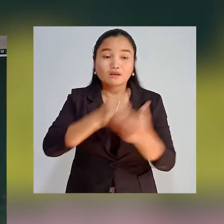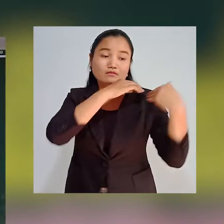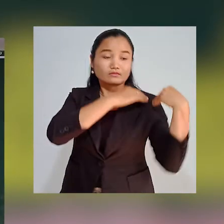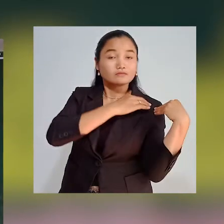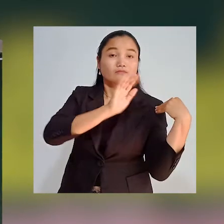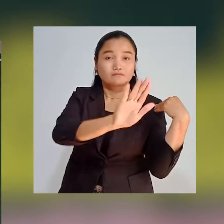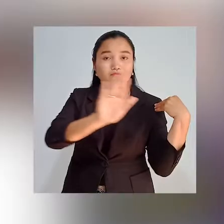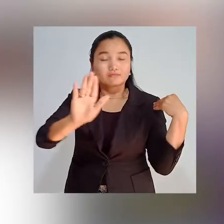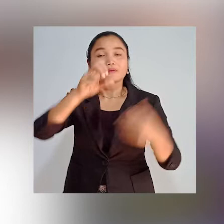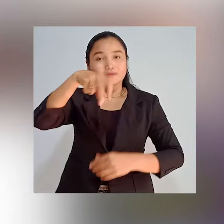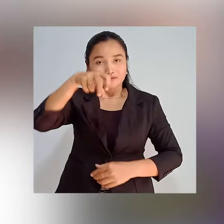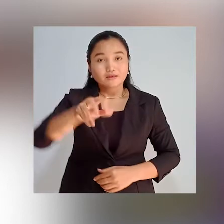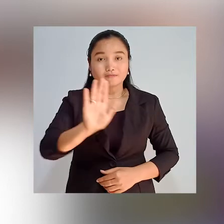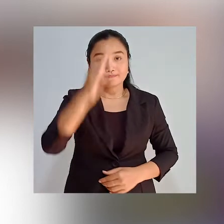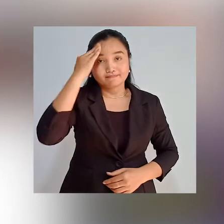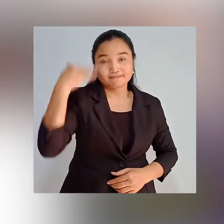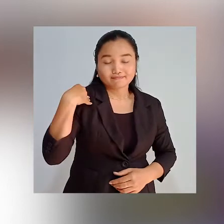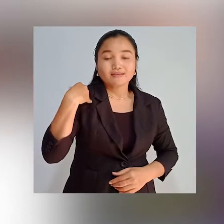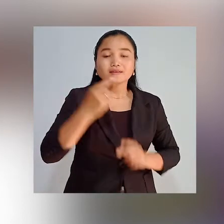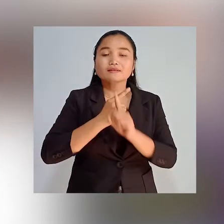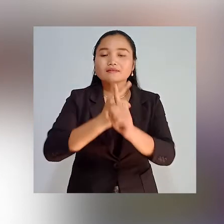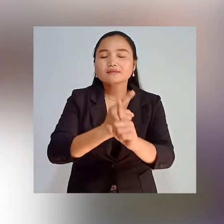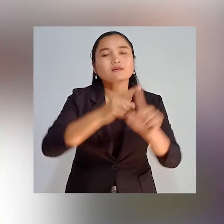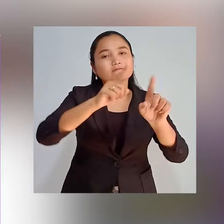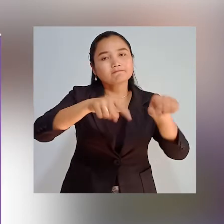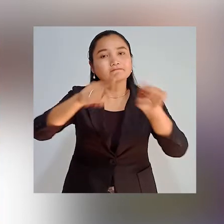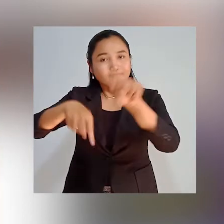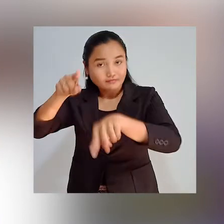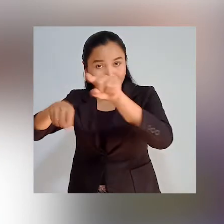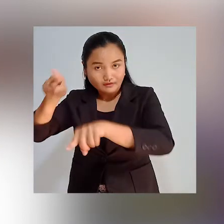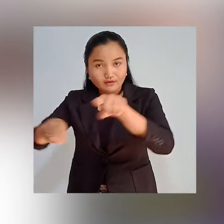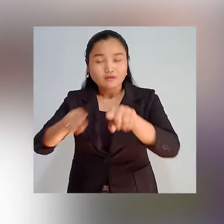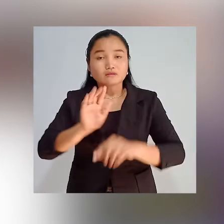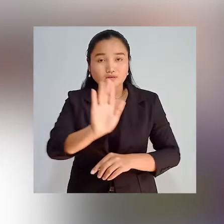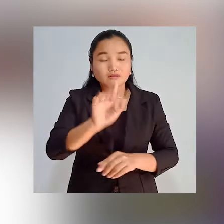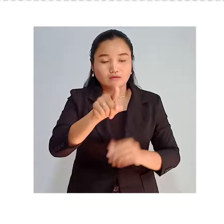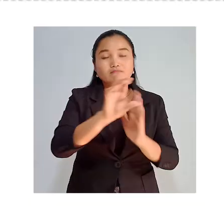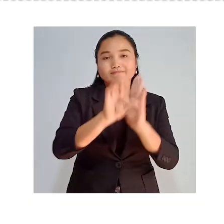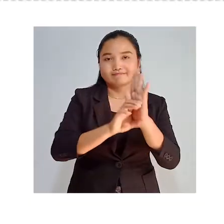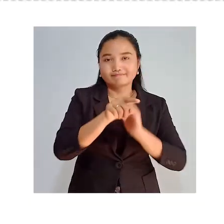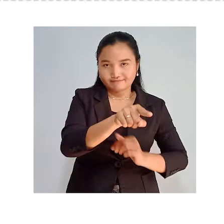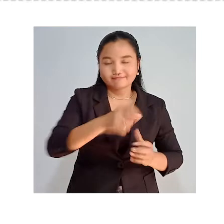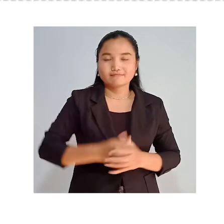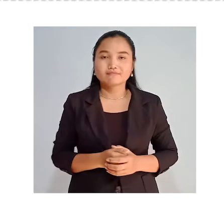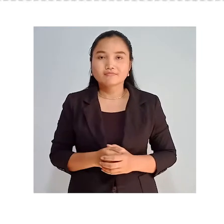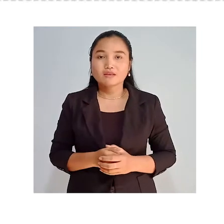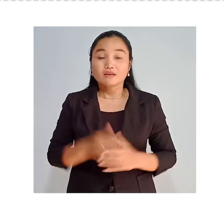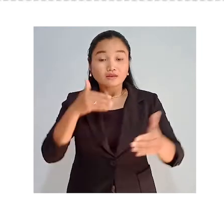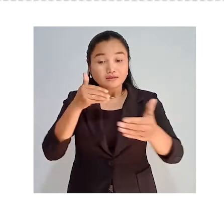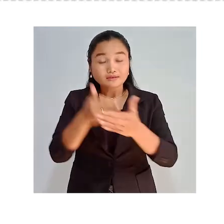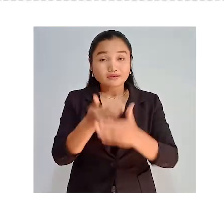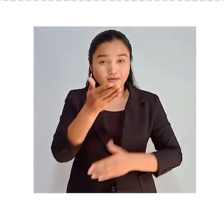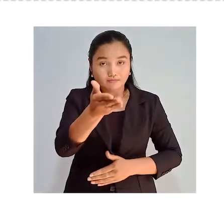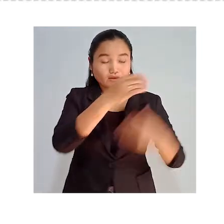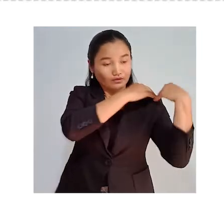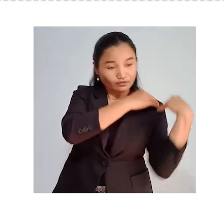នាទីក៏ដូចជាតម្រូវការ Gender តាមវិស័យនានាពាក់ព័ន្ធនឹងយុទ្ធនាការនាពេលនេះ កម្មវិធី